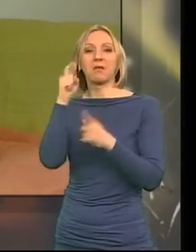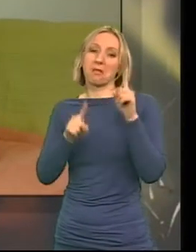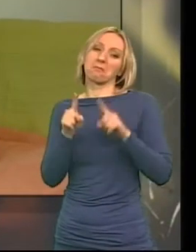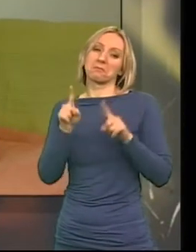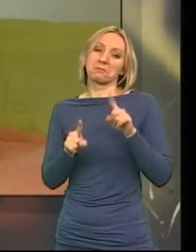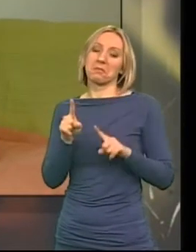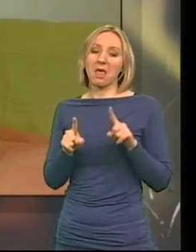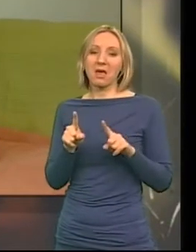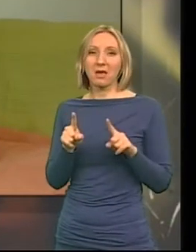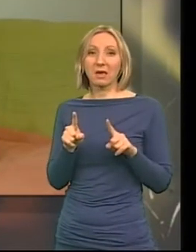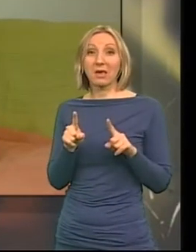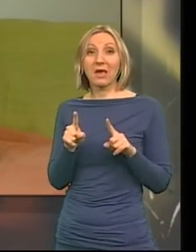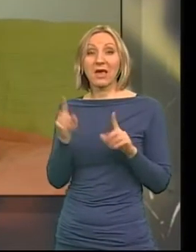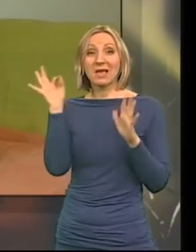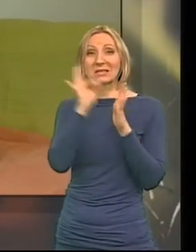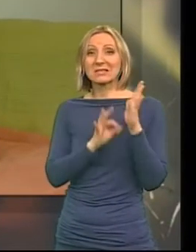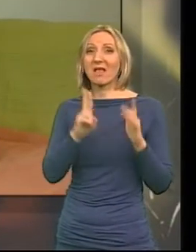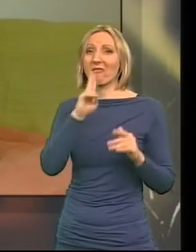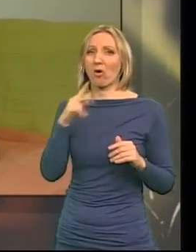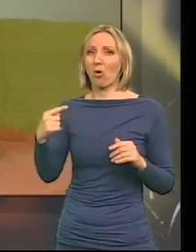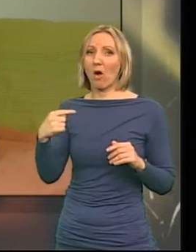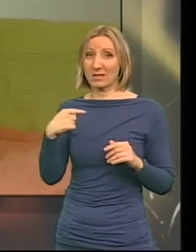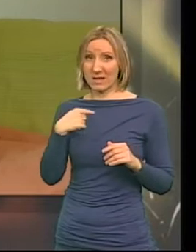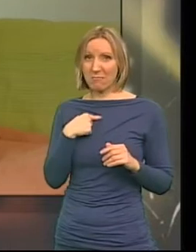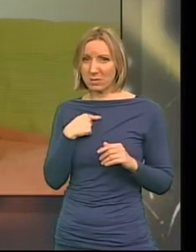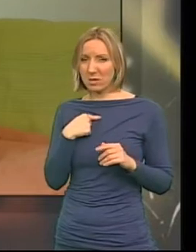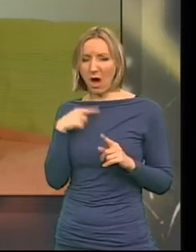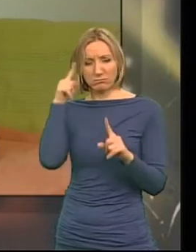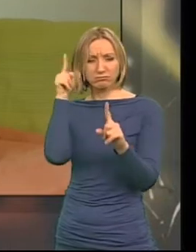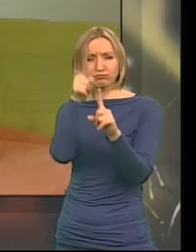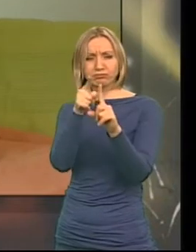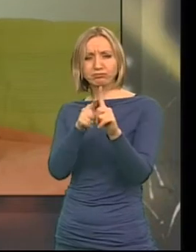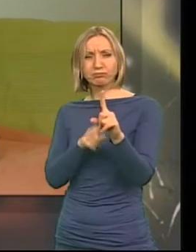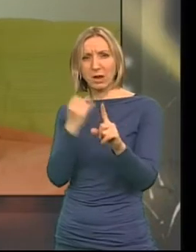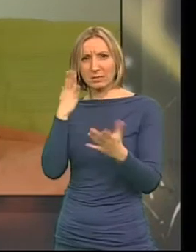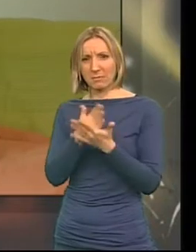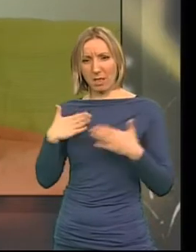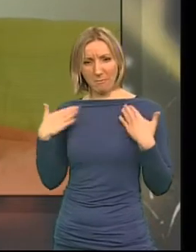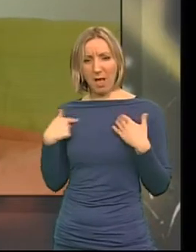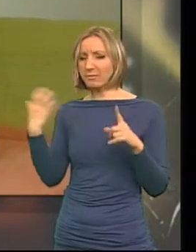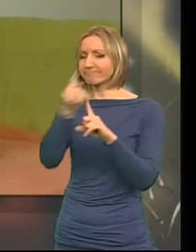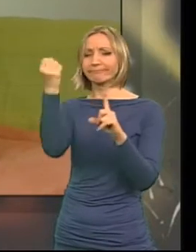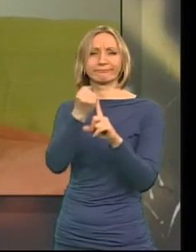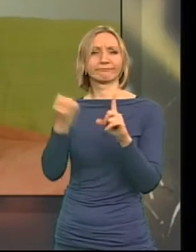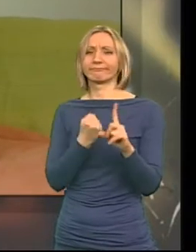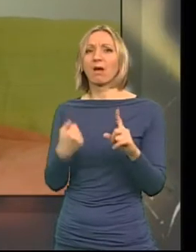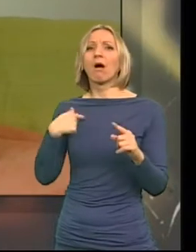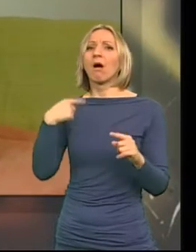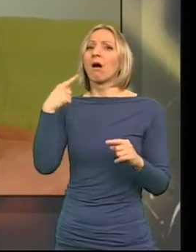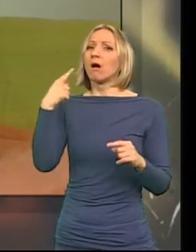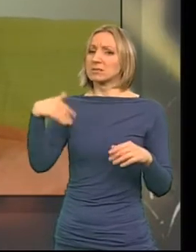sad, ciljeve koje sam postavila dok sam bila mlađa. Znači, završila sam fakultet, zaposlila sam